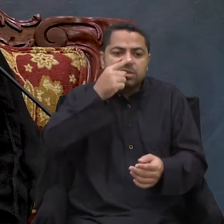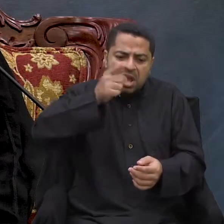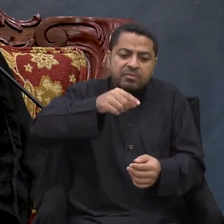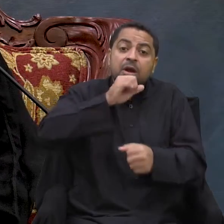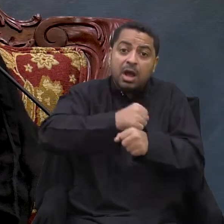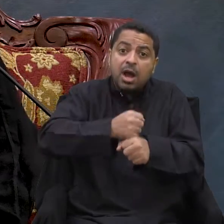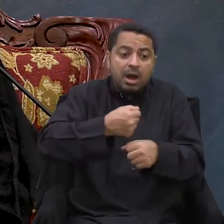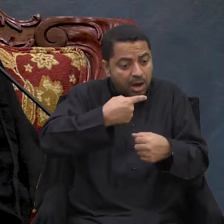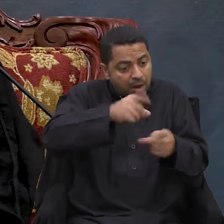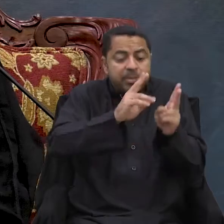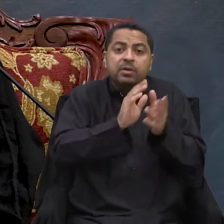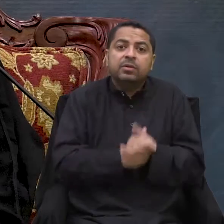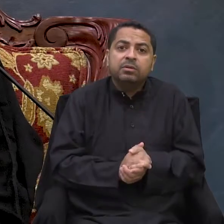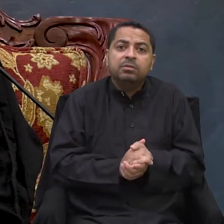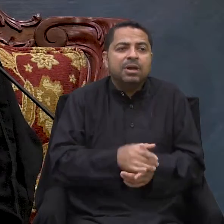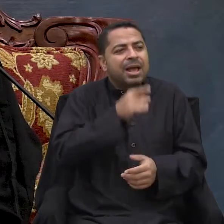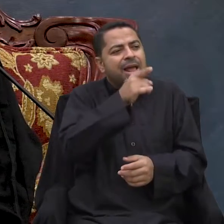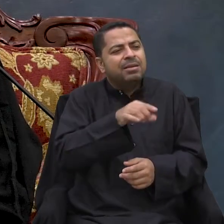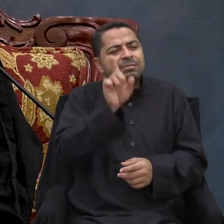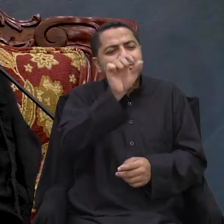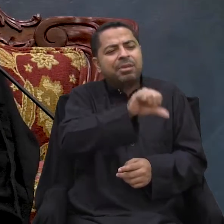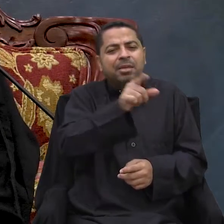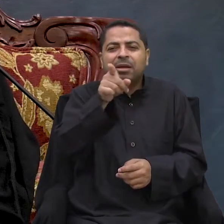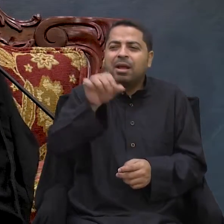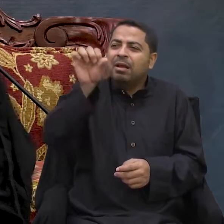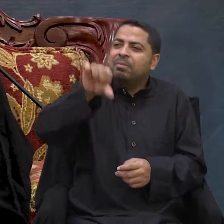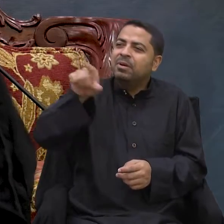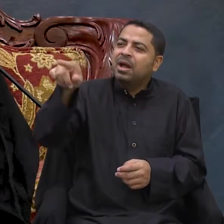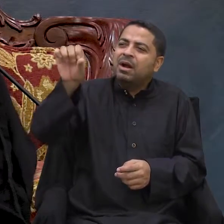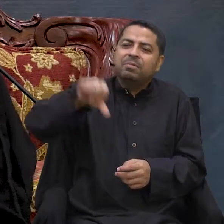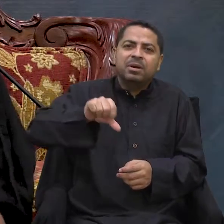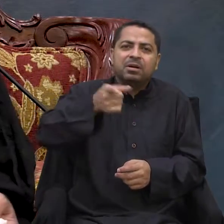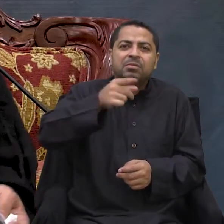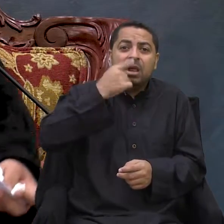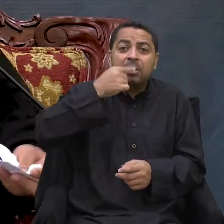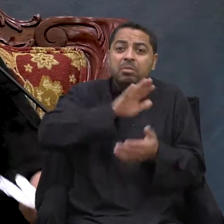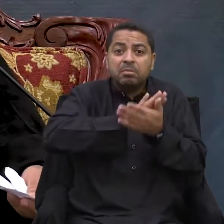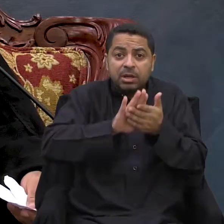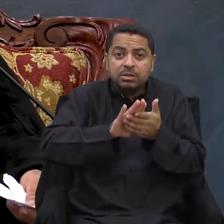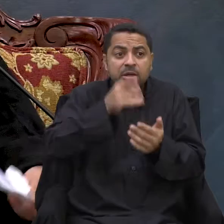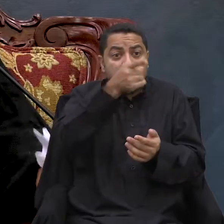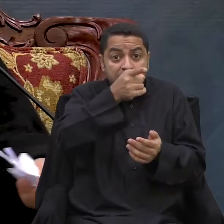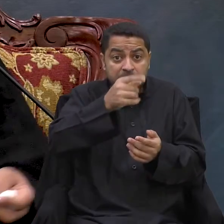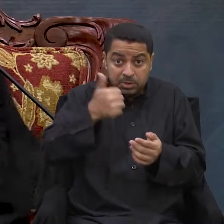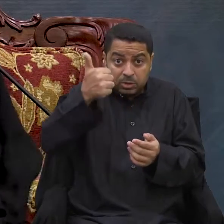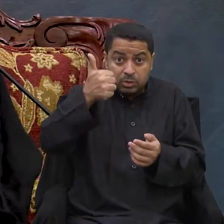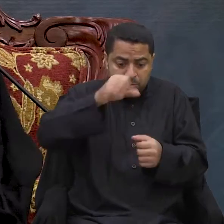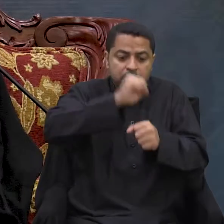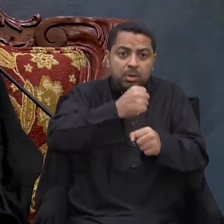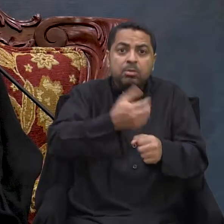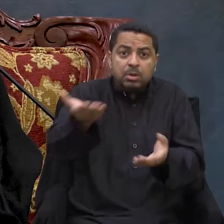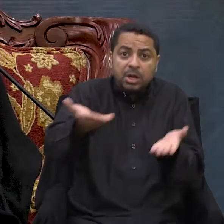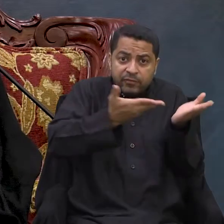من أن تلعن ما تظنه الظلام، أشعل شمعة لو كنت من أهل